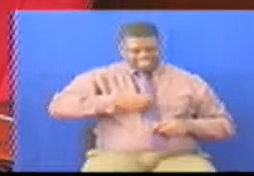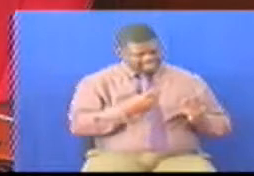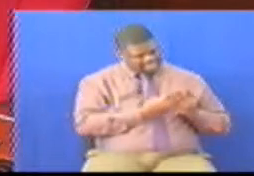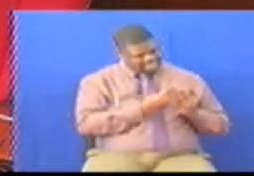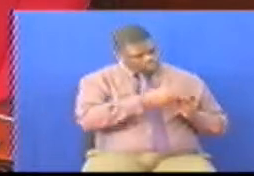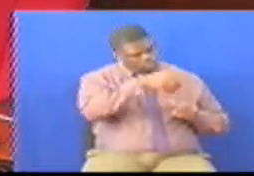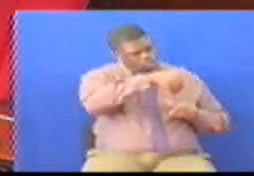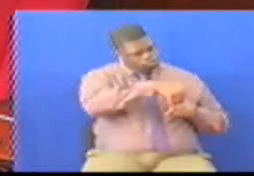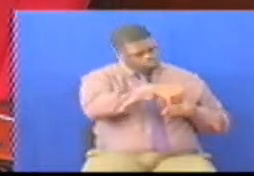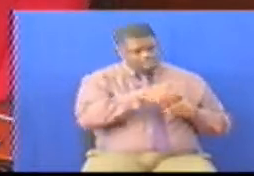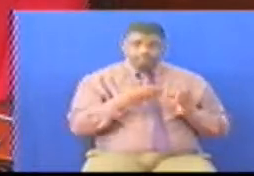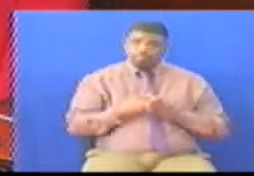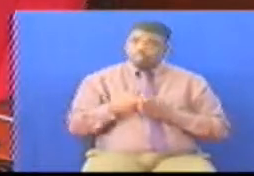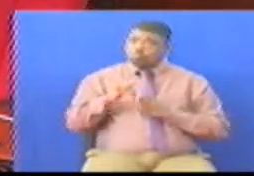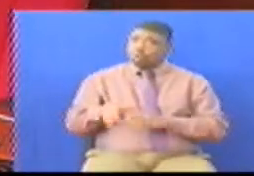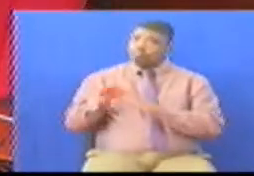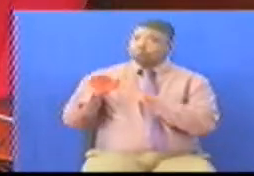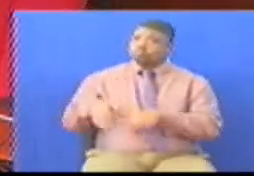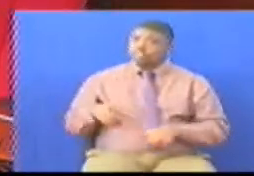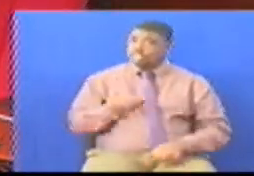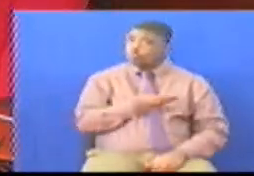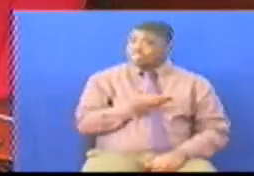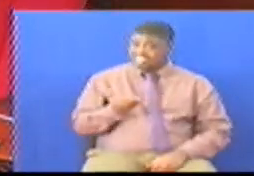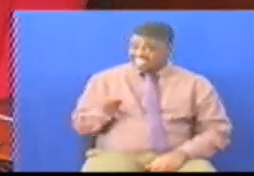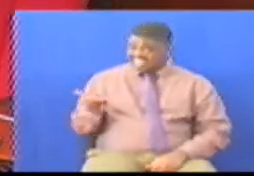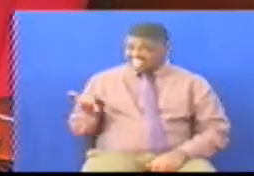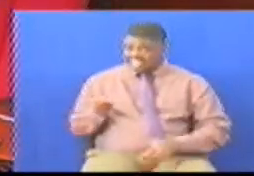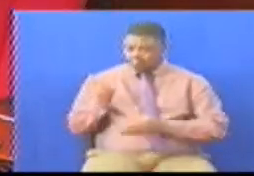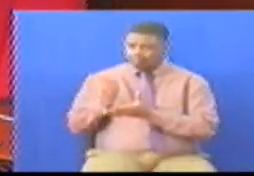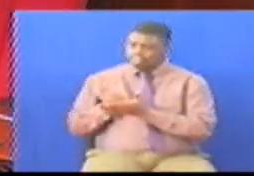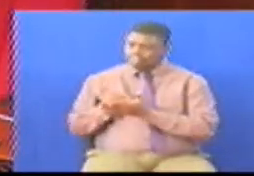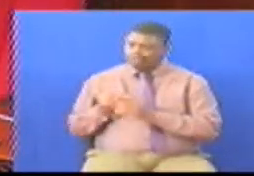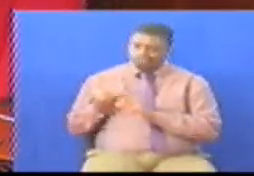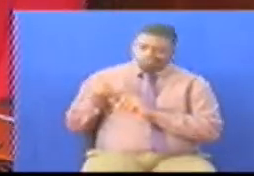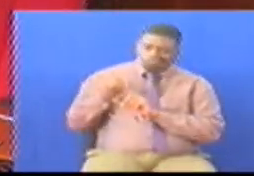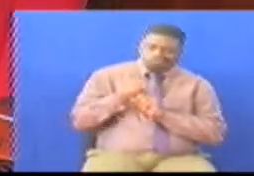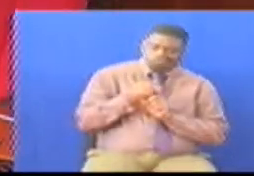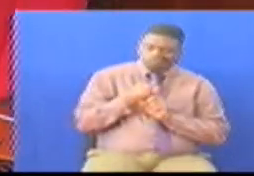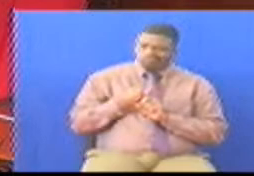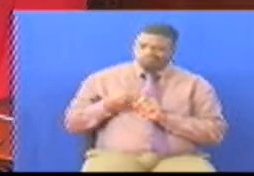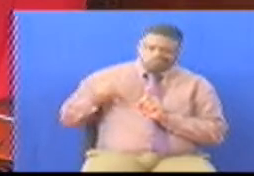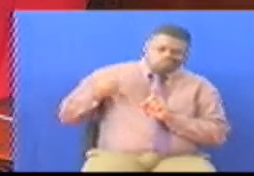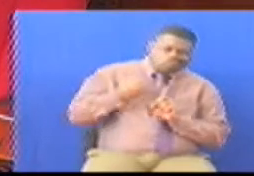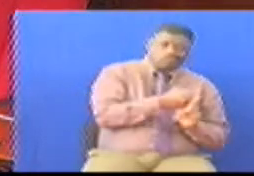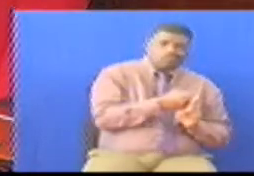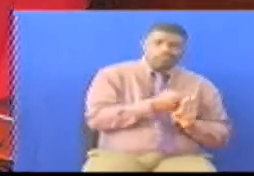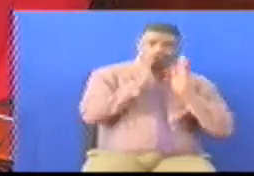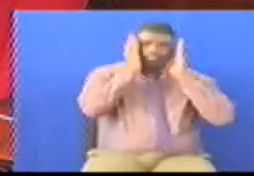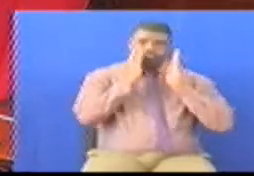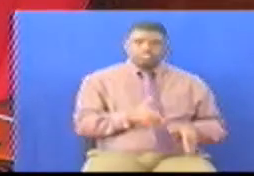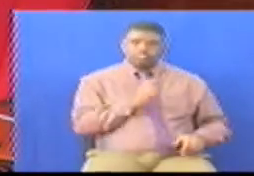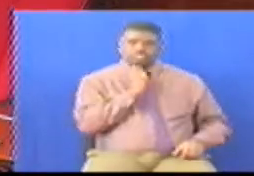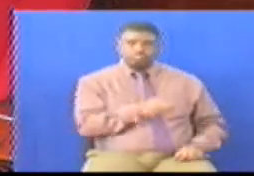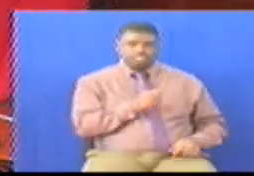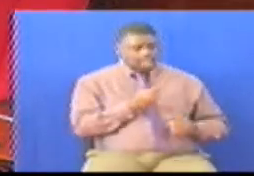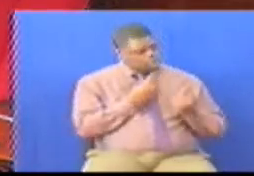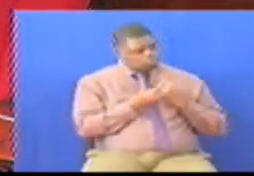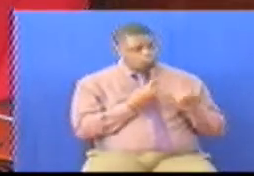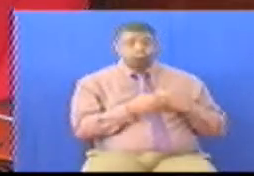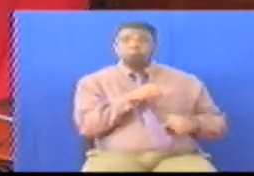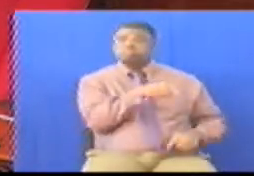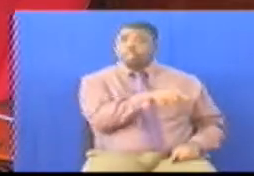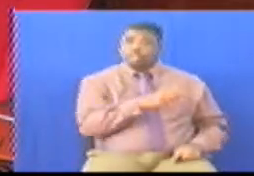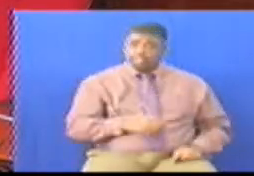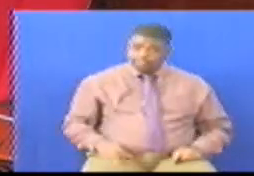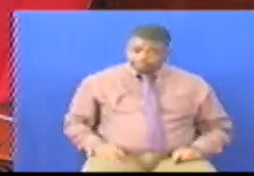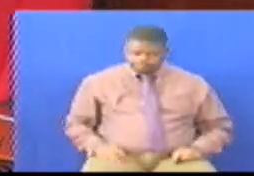PSC na wajumbe na wabunge wengine ni kuhakikisha kwamba tunakazia yale ambayo Mheshimiwa Spika CAG ameyazungumza.